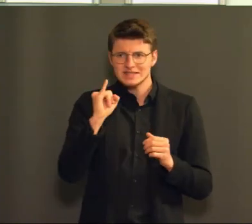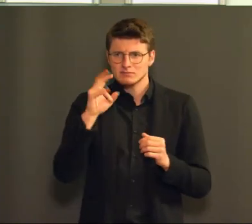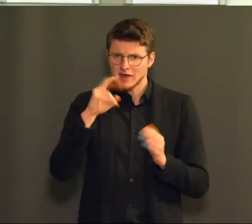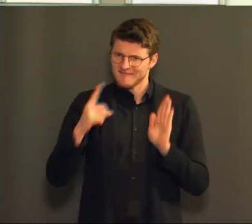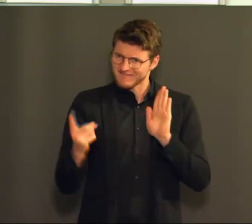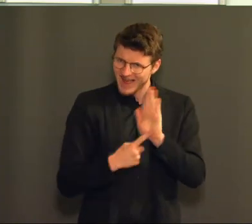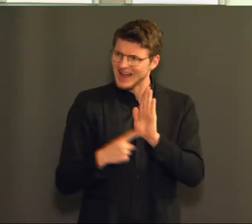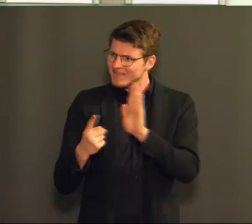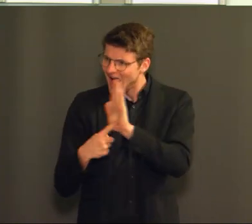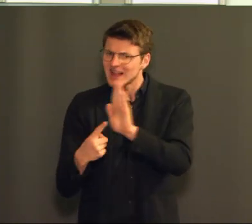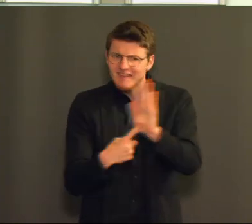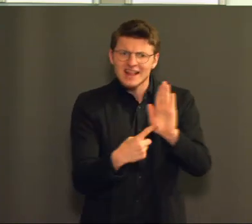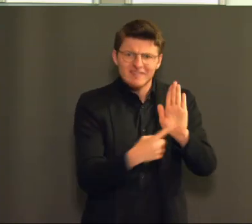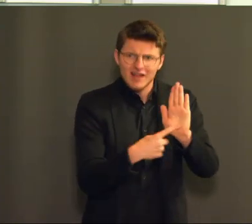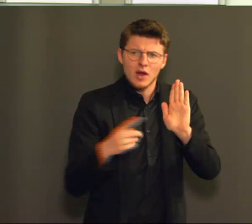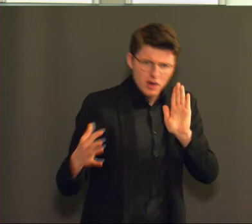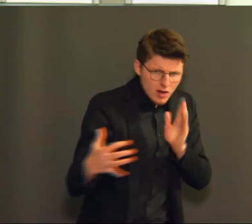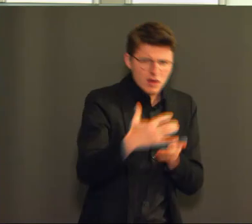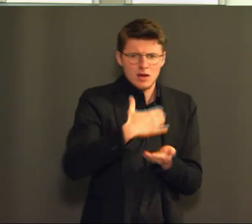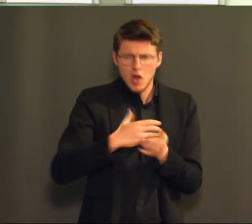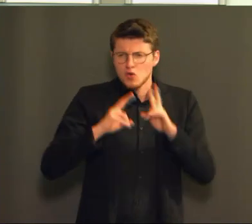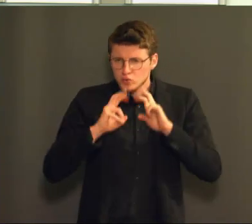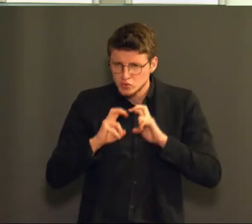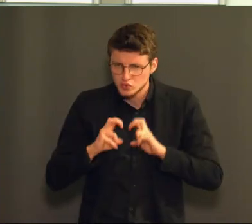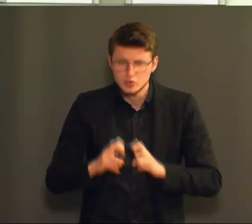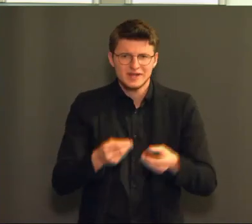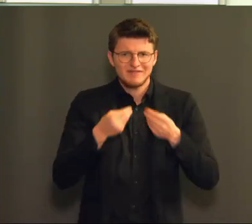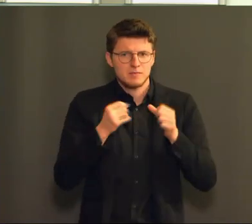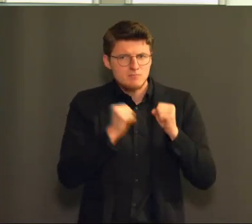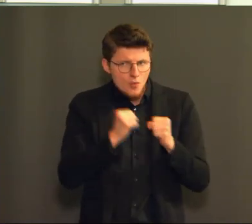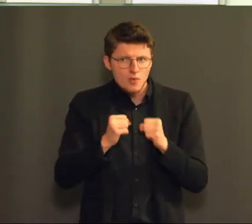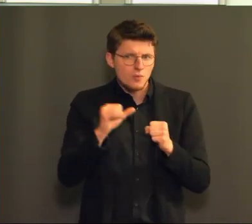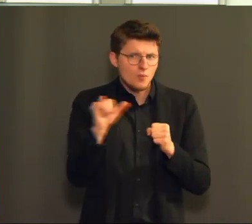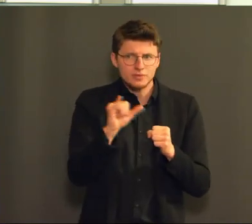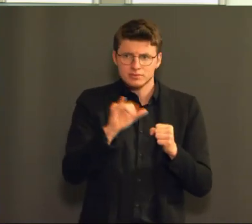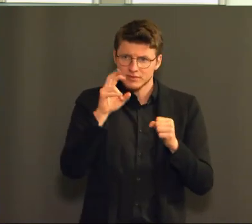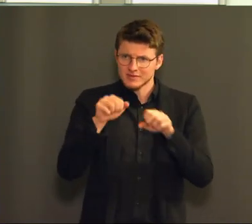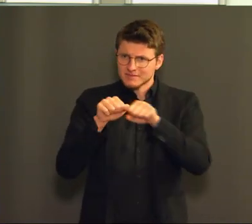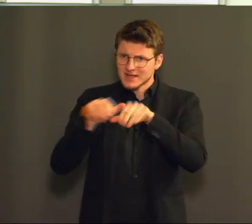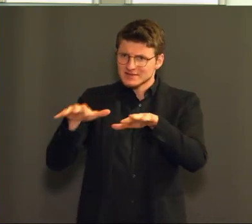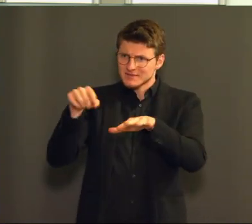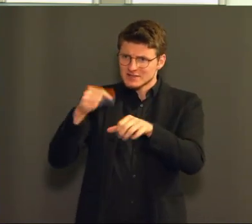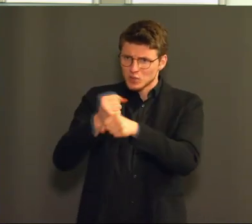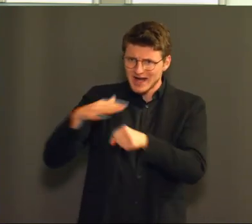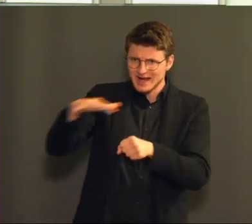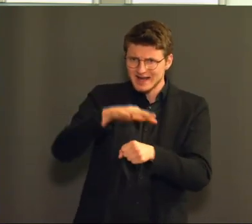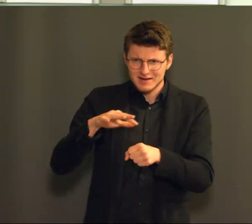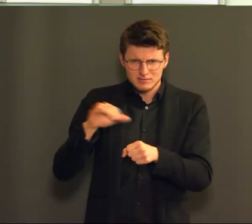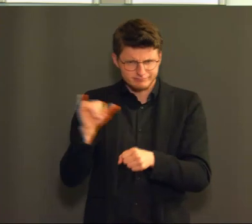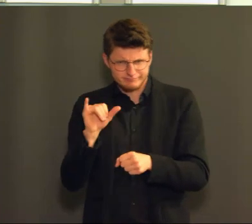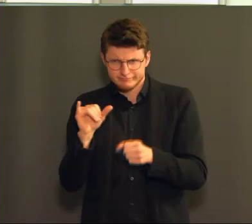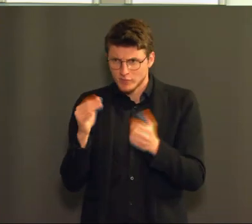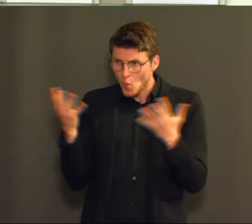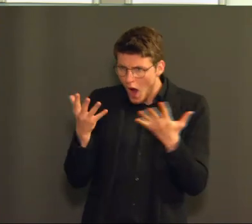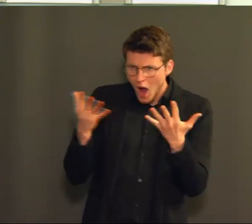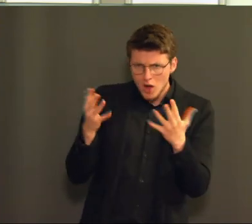biedt ons ook de mogelijkheden om te kijken naar de besmettingen op het werk en de besmettingen die zich mogelijk op